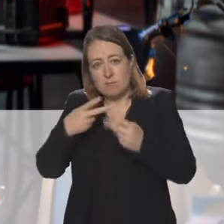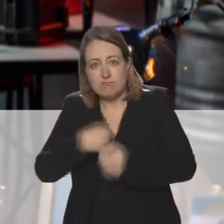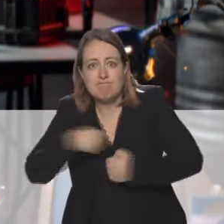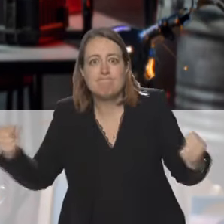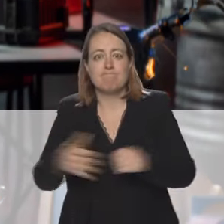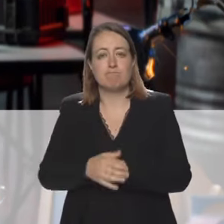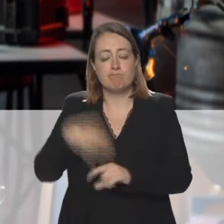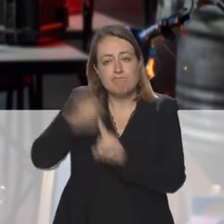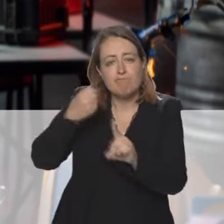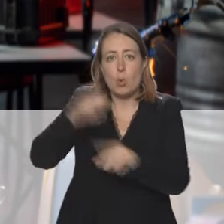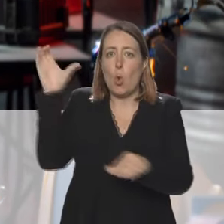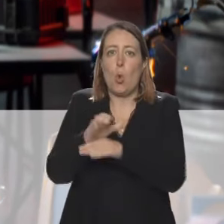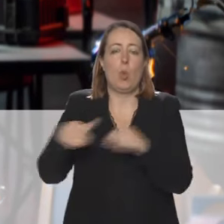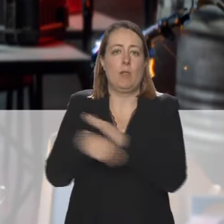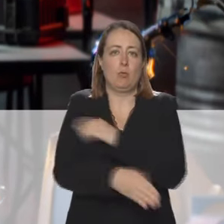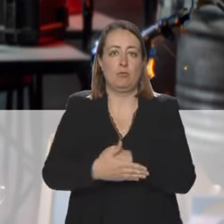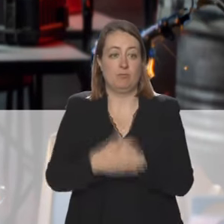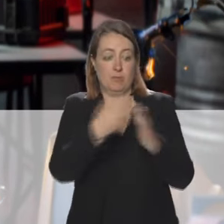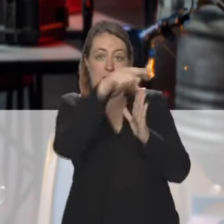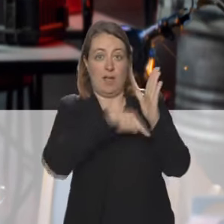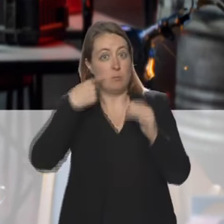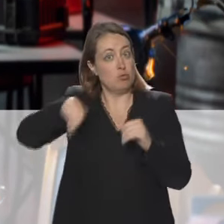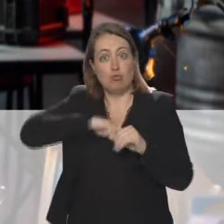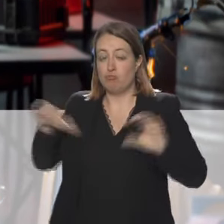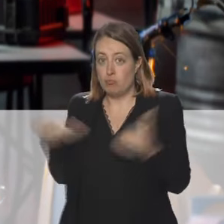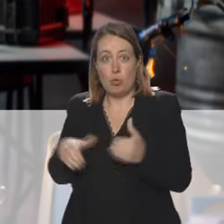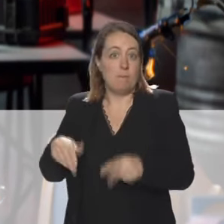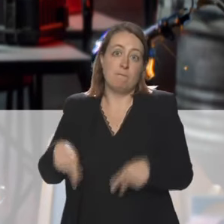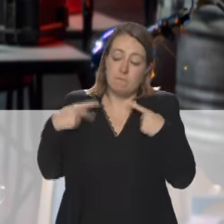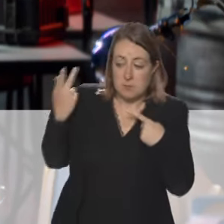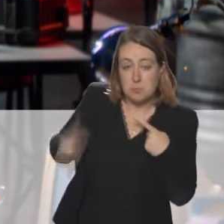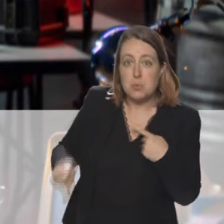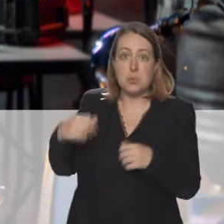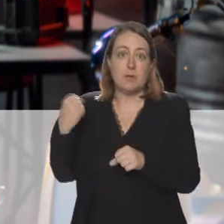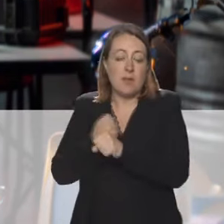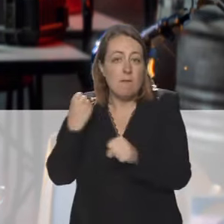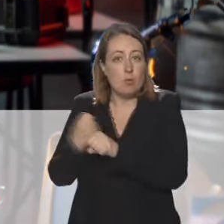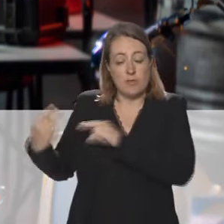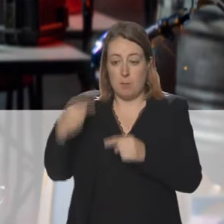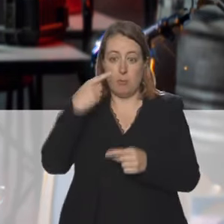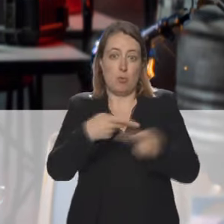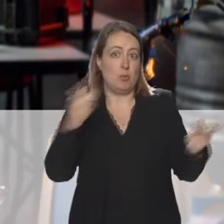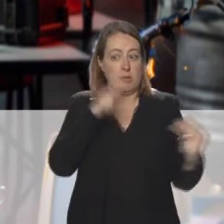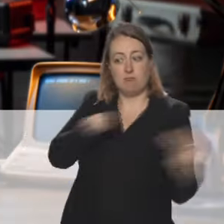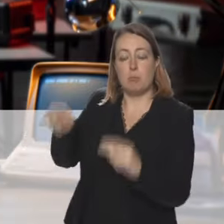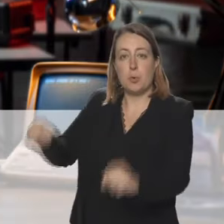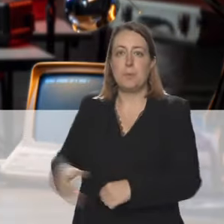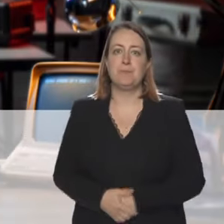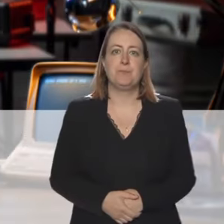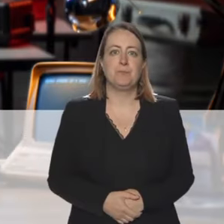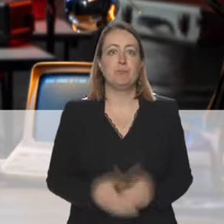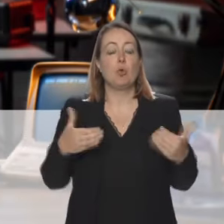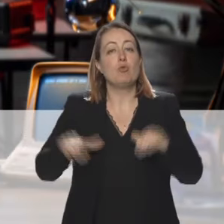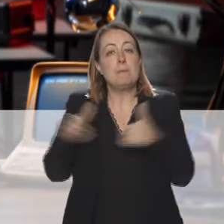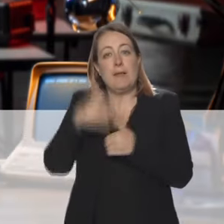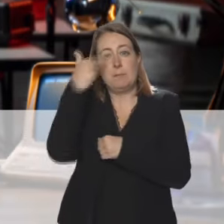corruption. Et ces principes, nous les appliquons aussi à nous-mêmes. Toute la vie de notre parti, ses débats, ses travaux sont entièrement accessibles au public. Aujourd'hui,